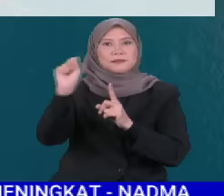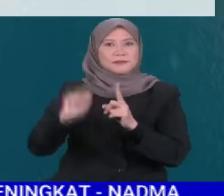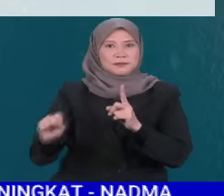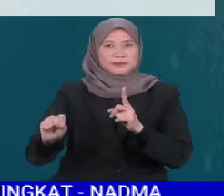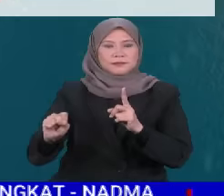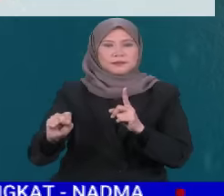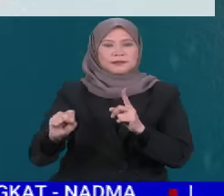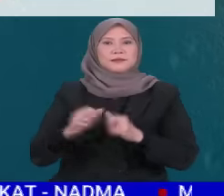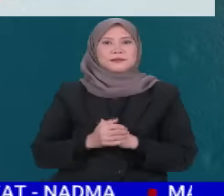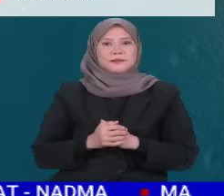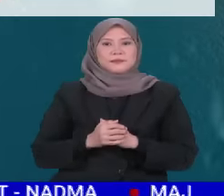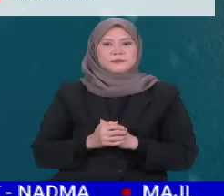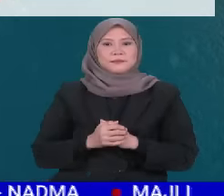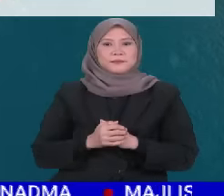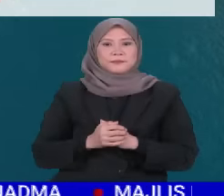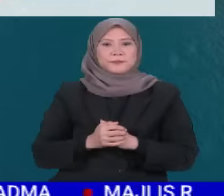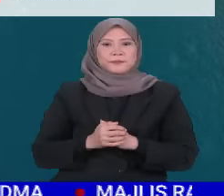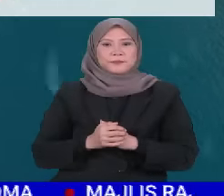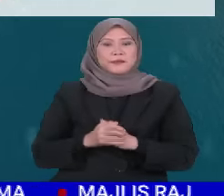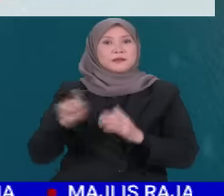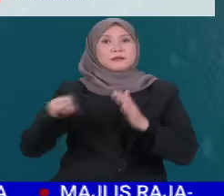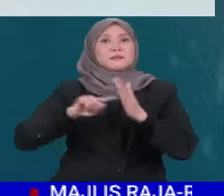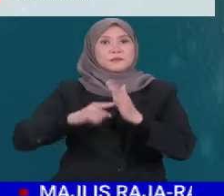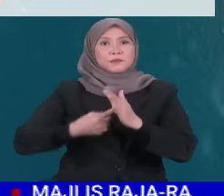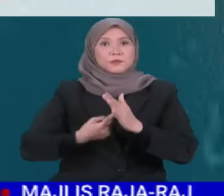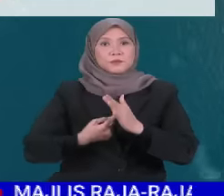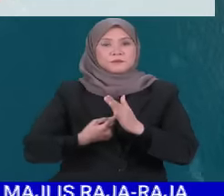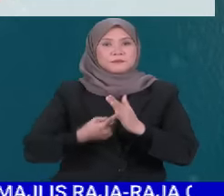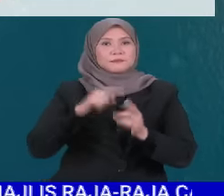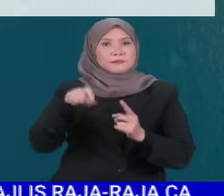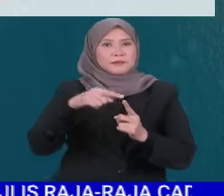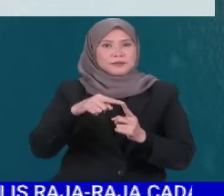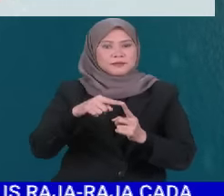kecuali di daerah tongoen yang mana ianya berkuat